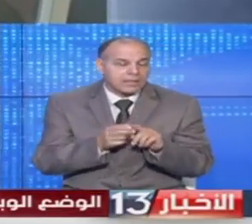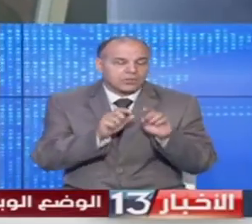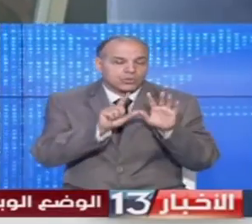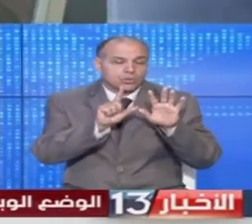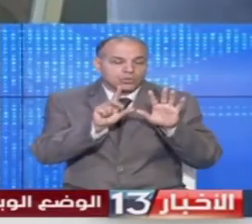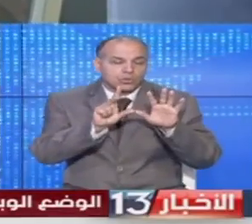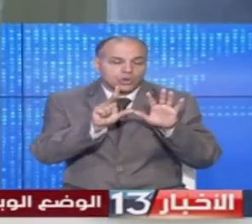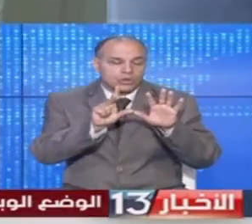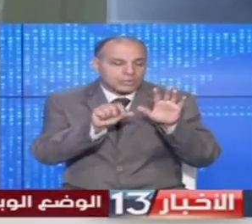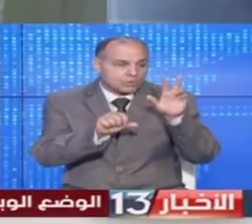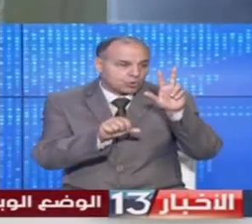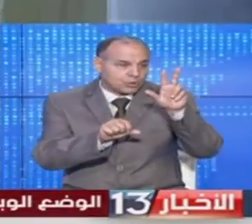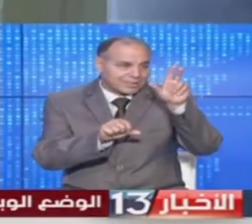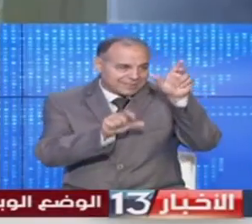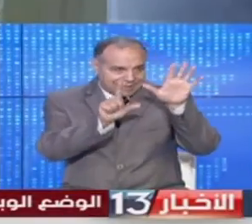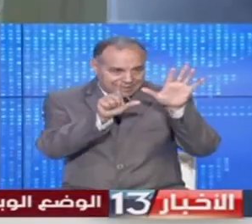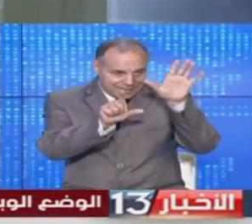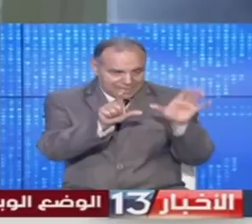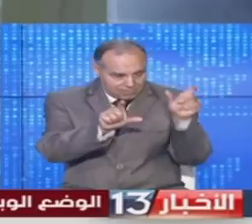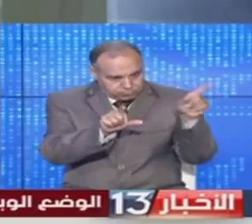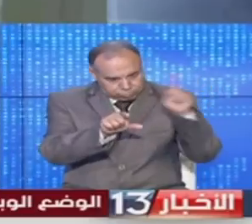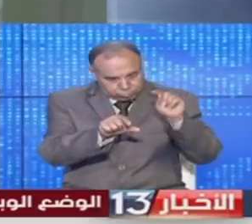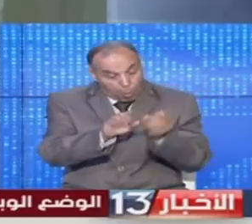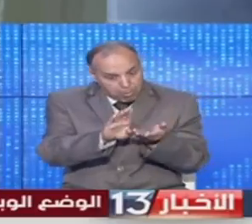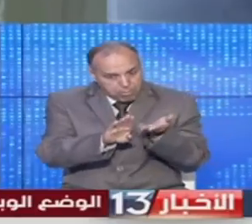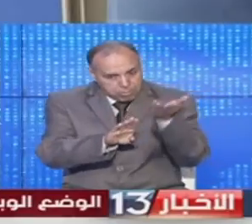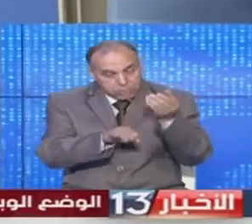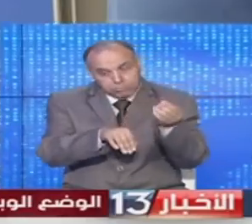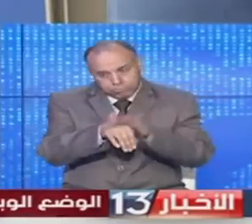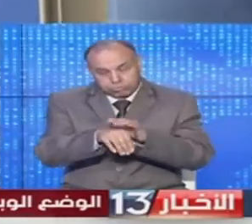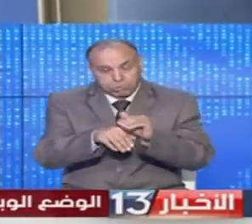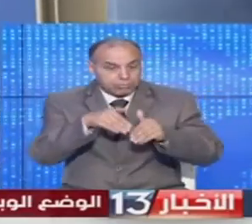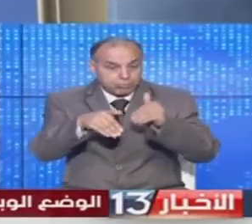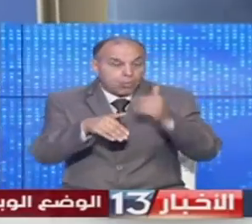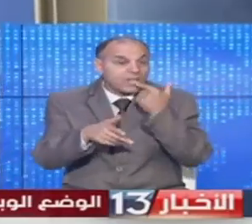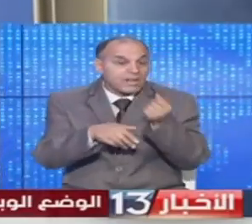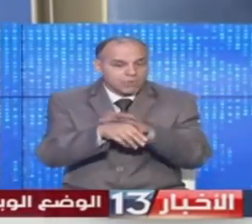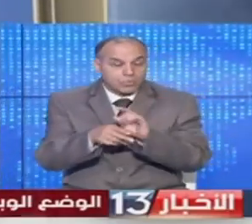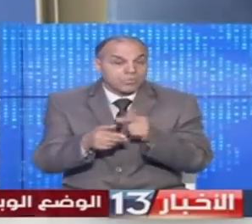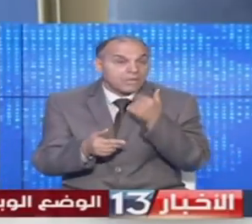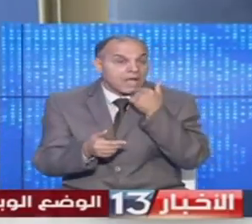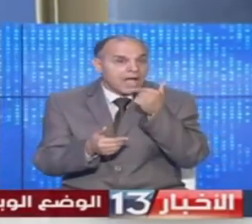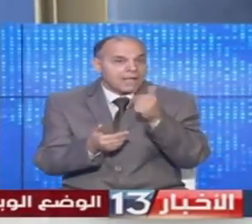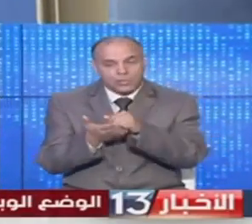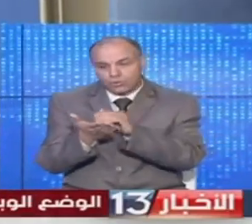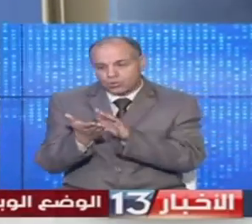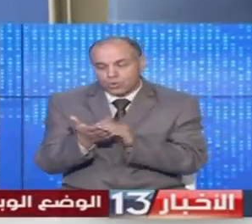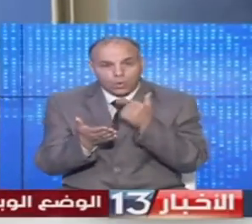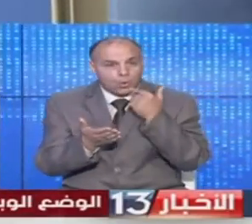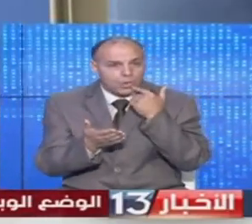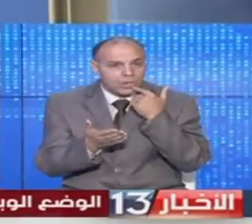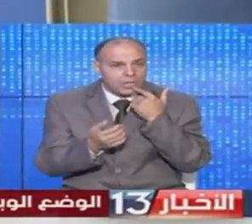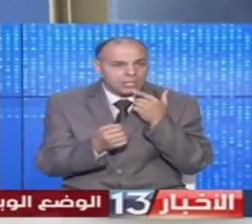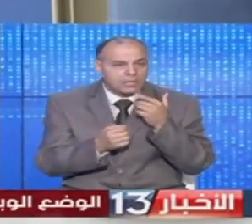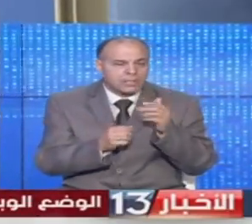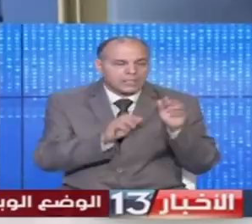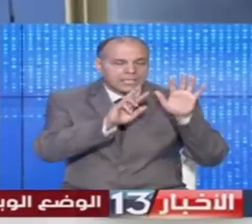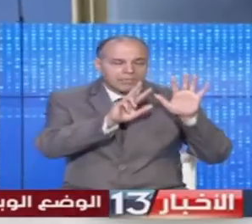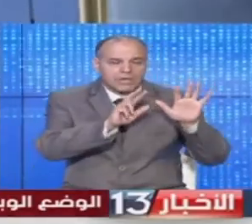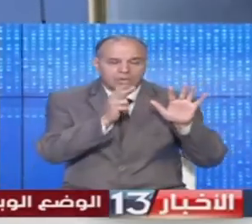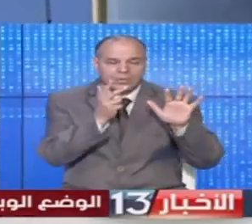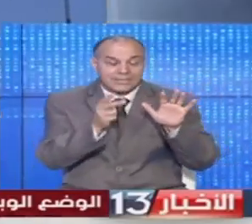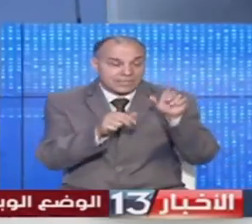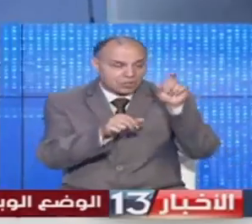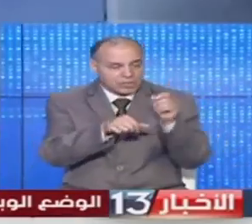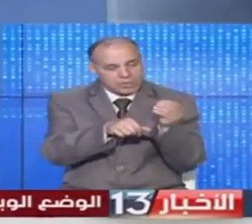حاله تزامنا مع ارتفاع جديد منسق الاصابات بالفيروس فيما سجلت ثمانيه وتسعون حاله ايجابيه